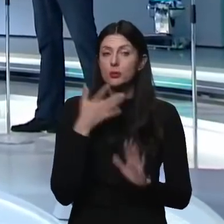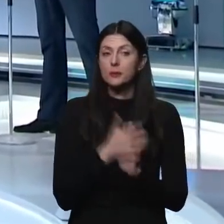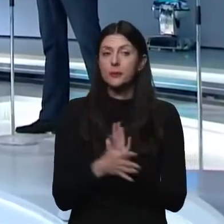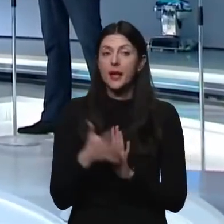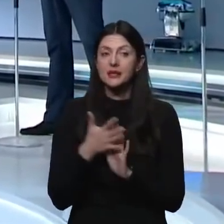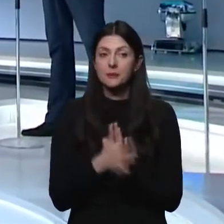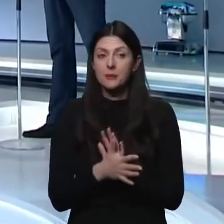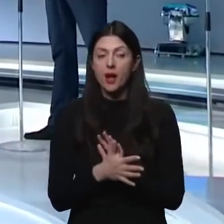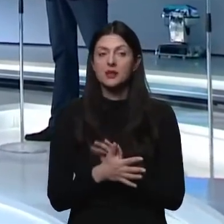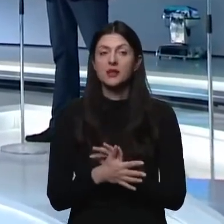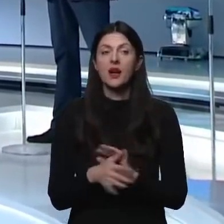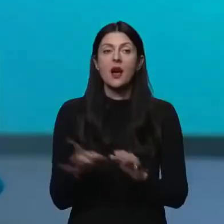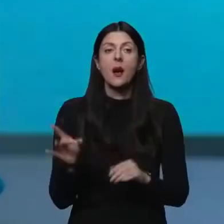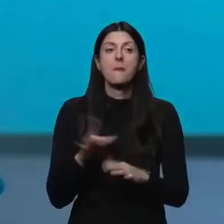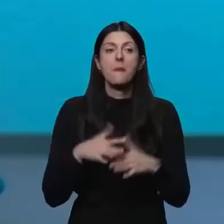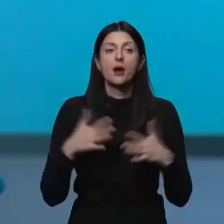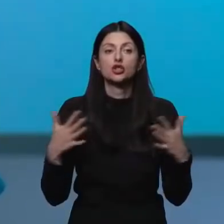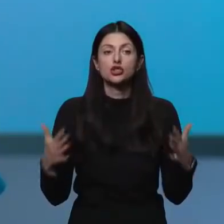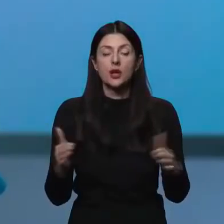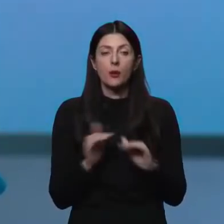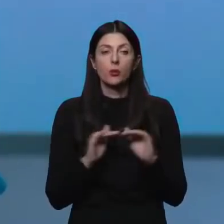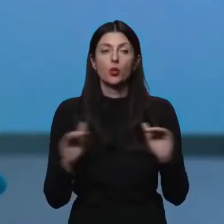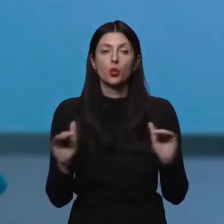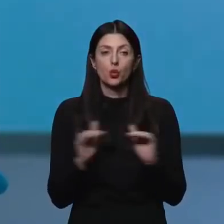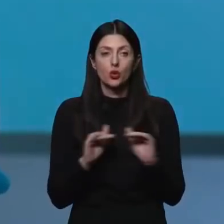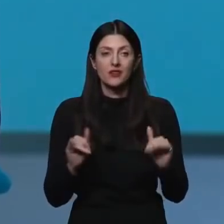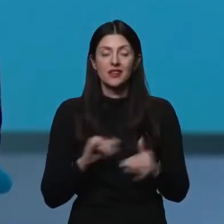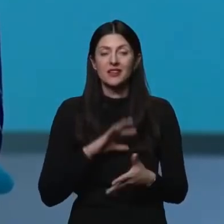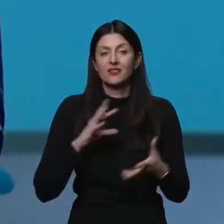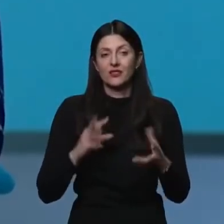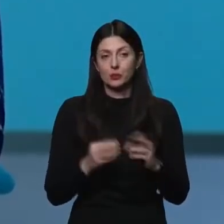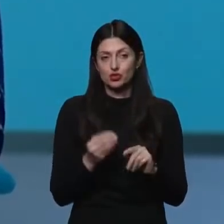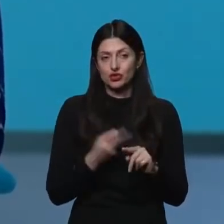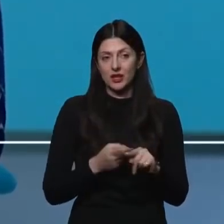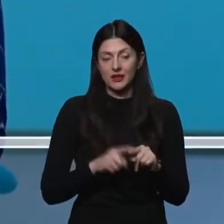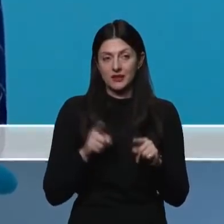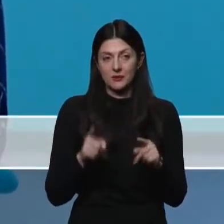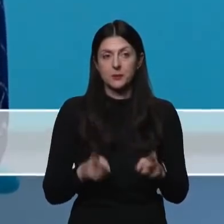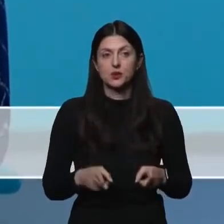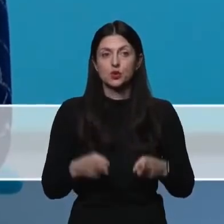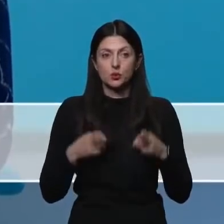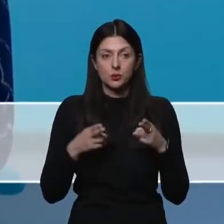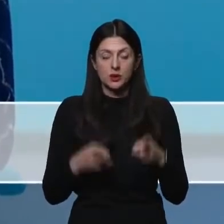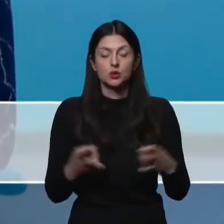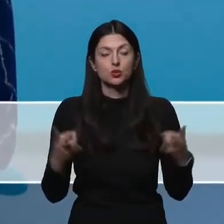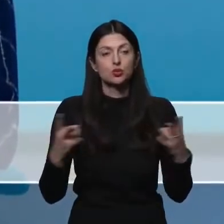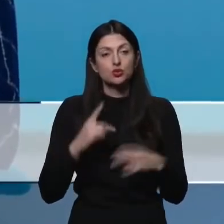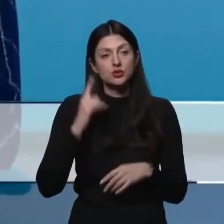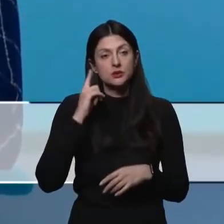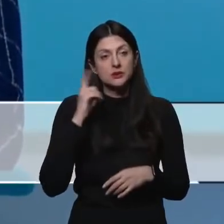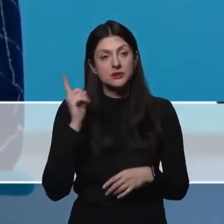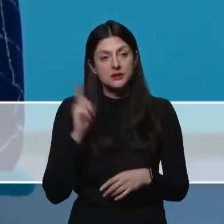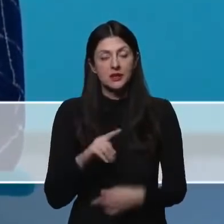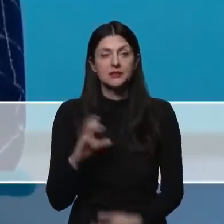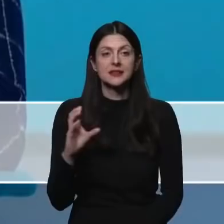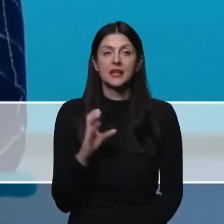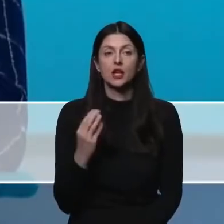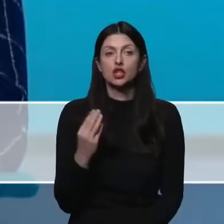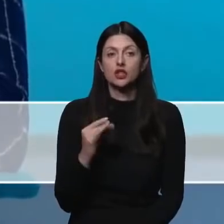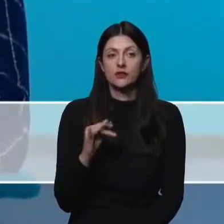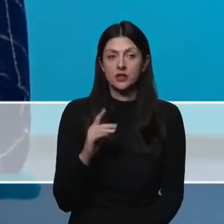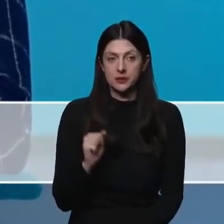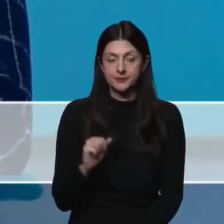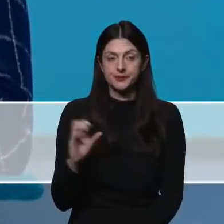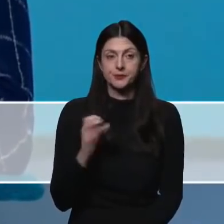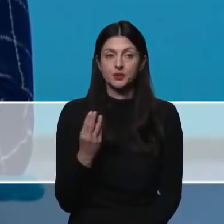понимать масштаб, уровень и вообще само это преступление, нужно знать Сергея Шефира. Сергей Шефир